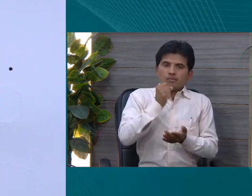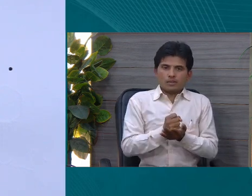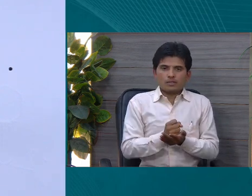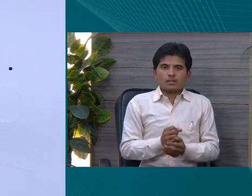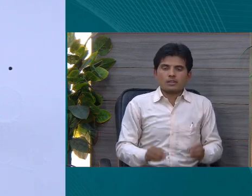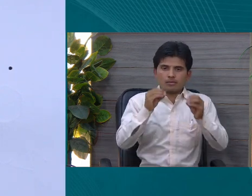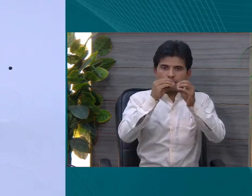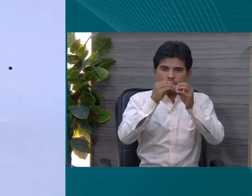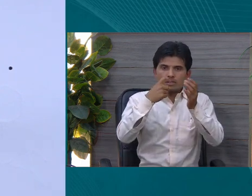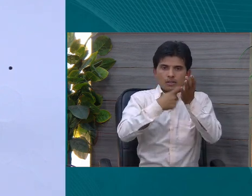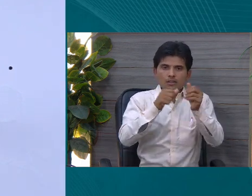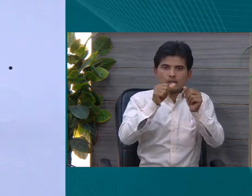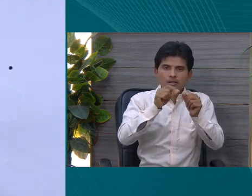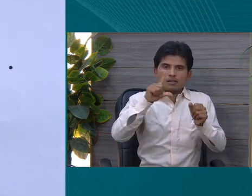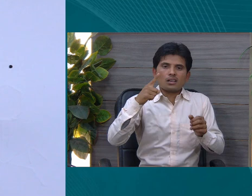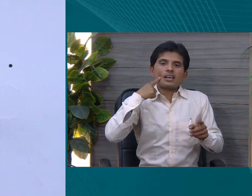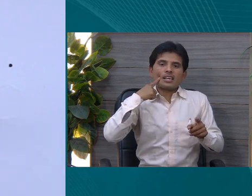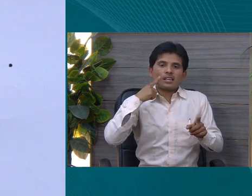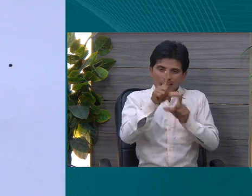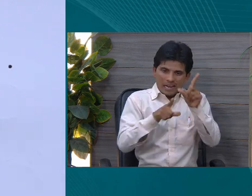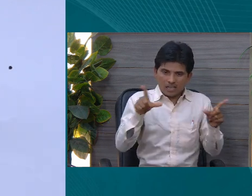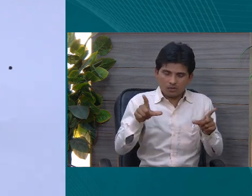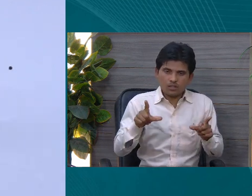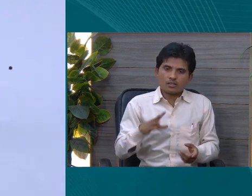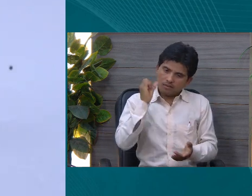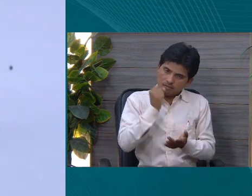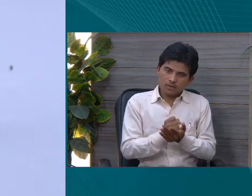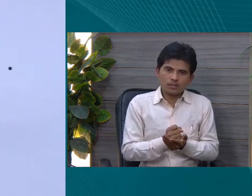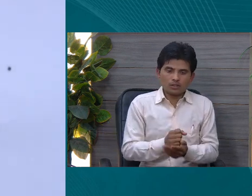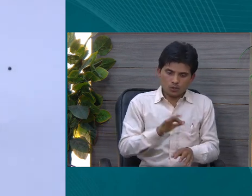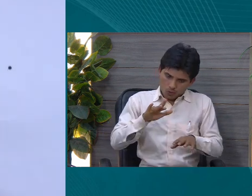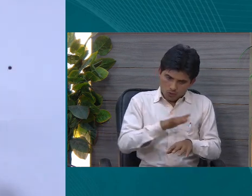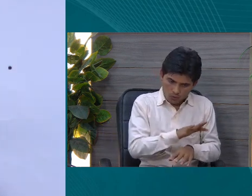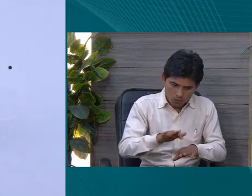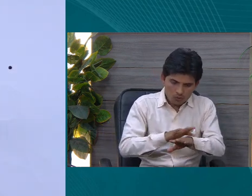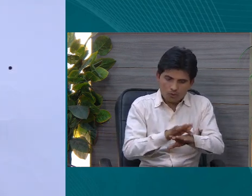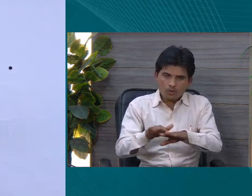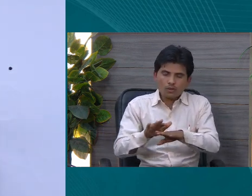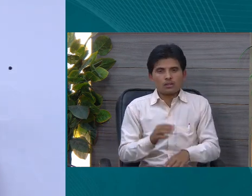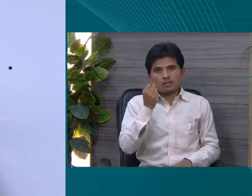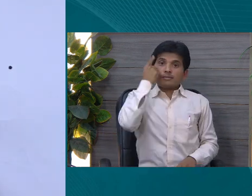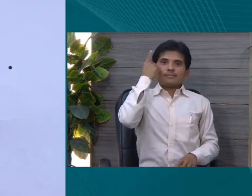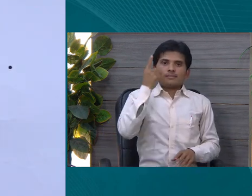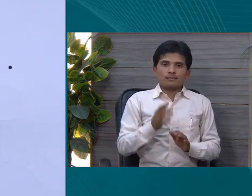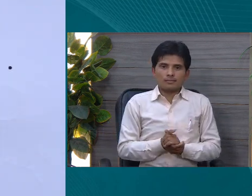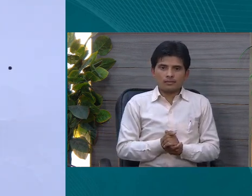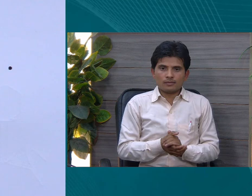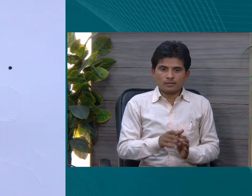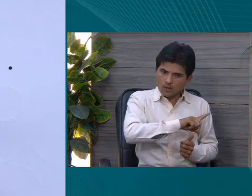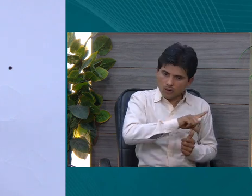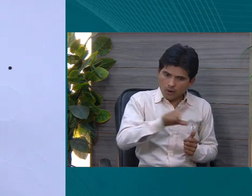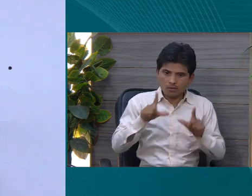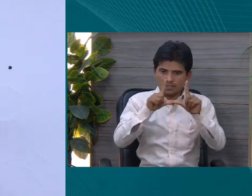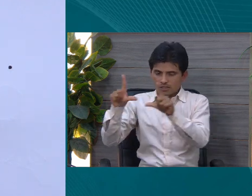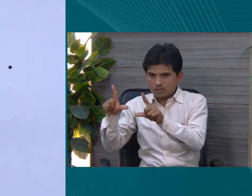एक टाइल पर सचिन का रिमोट है तो वह बच्चा उसको छू करंट अफेयर कर सकता है सभी डायग्राम को और साथ में उसकी दो पीस